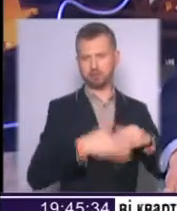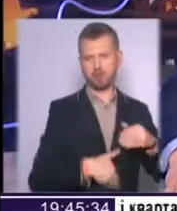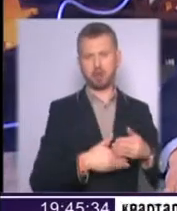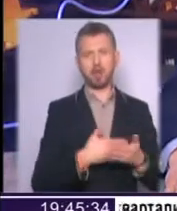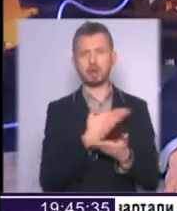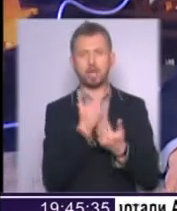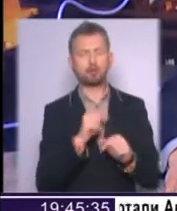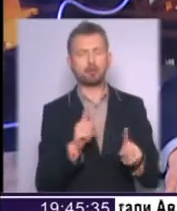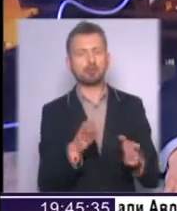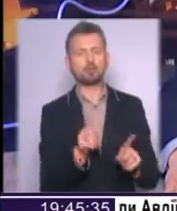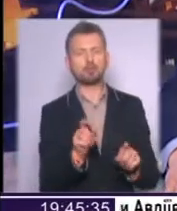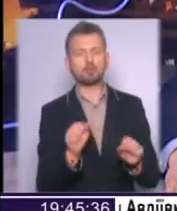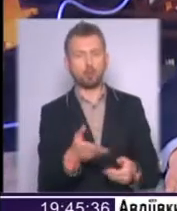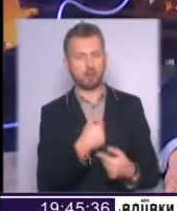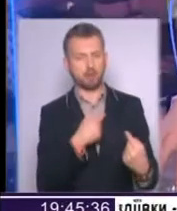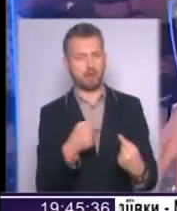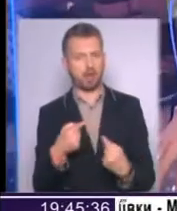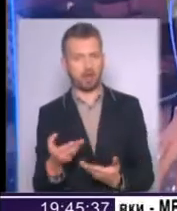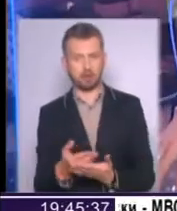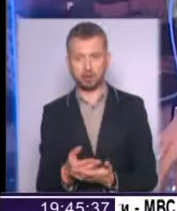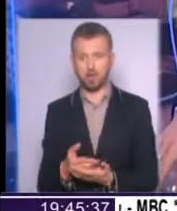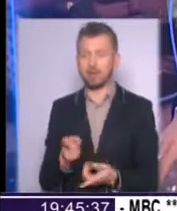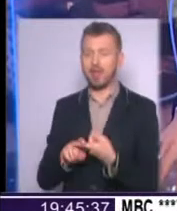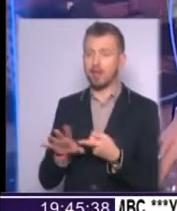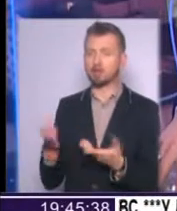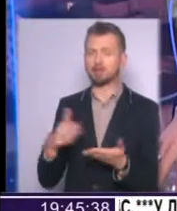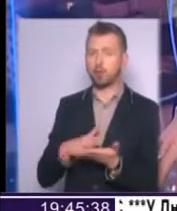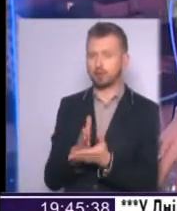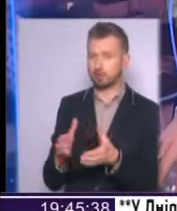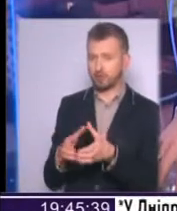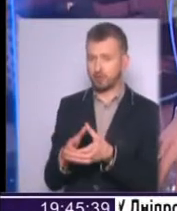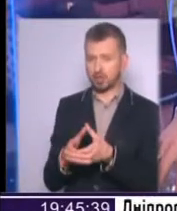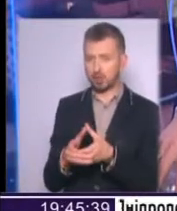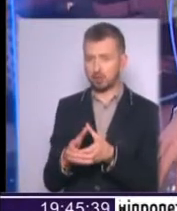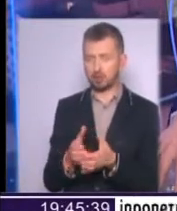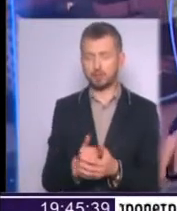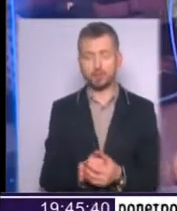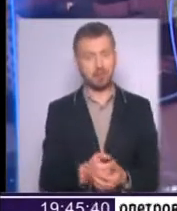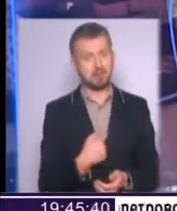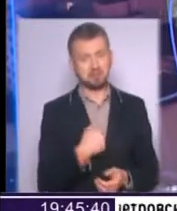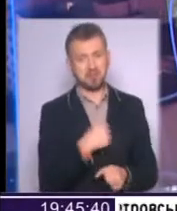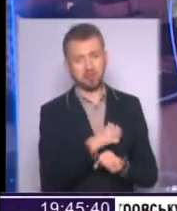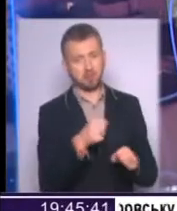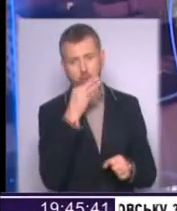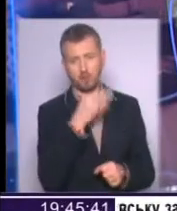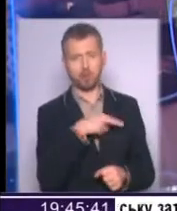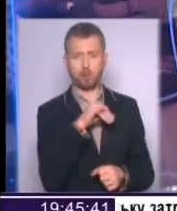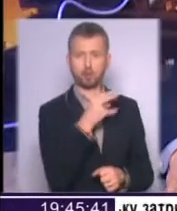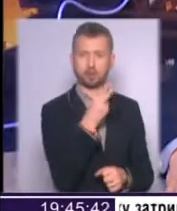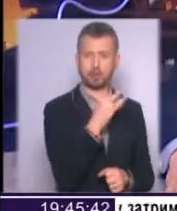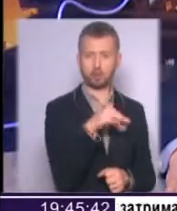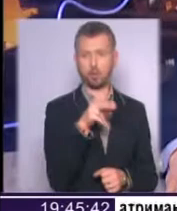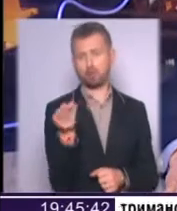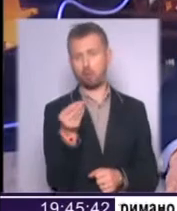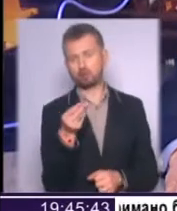чогось, що може нас налякати. Ми незалежності віддано... до того, до якої політичної сили абсолютно. Ви мені не в парламенті належати. Мені так? не може сказати Луценко або Порошенко, так,